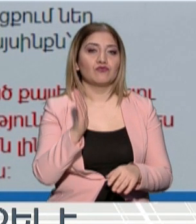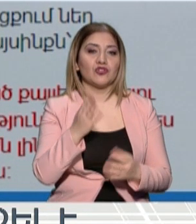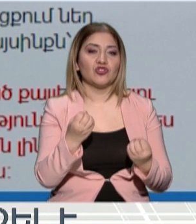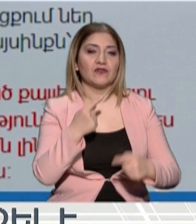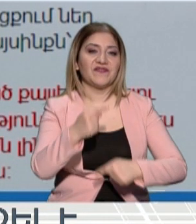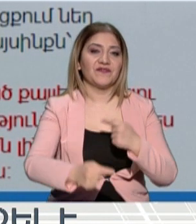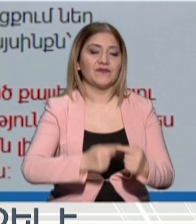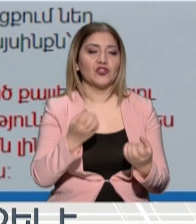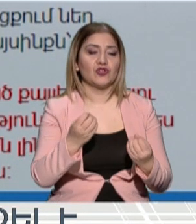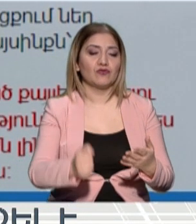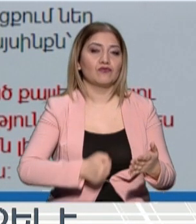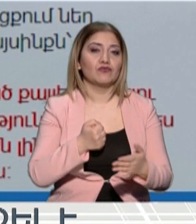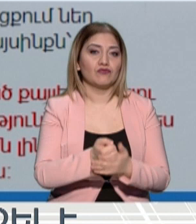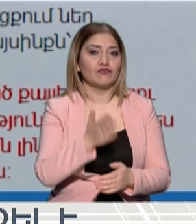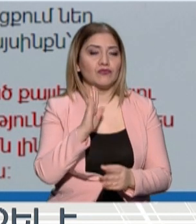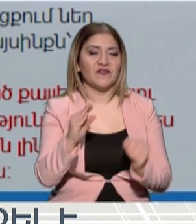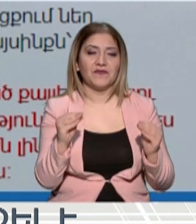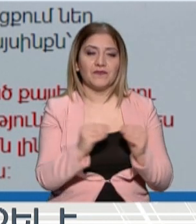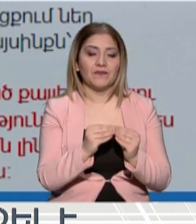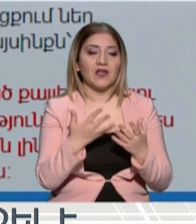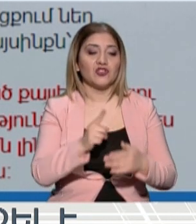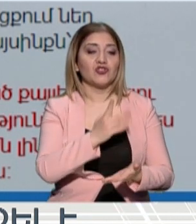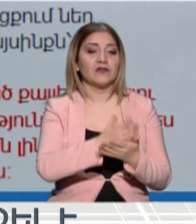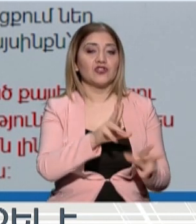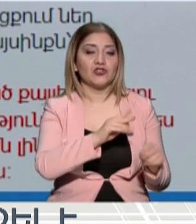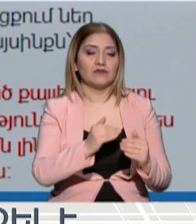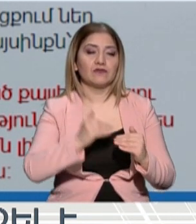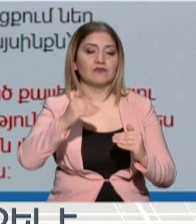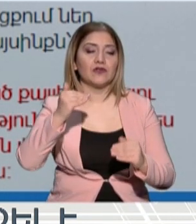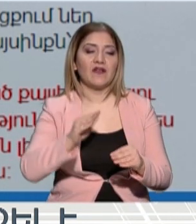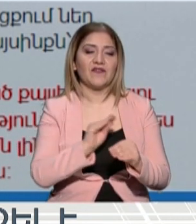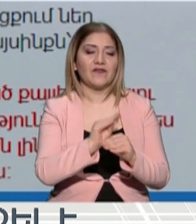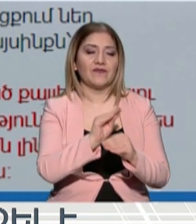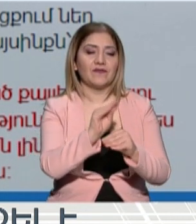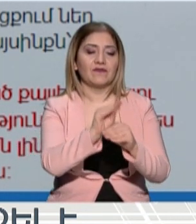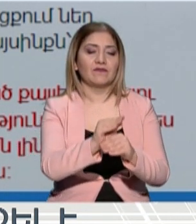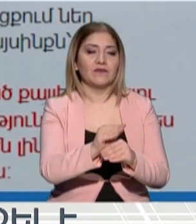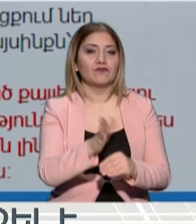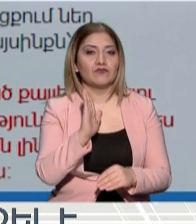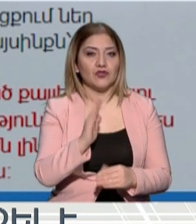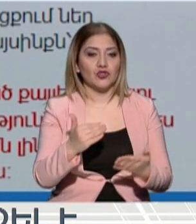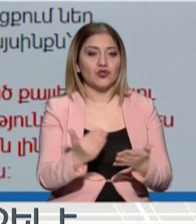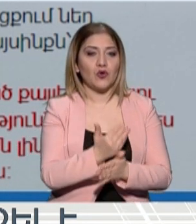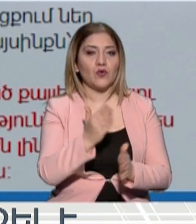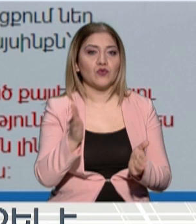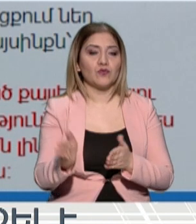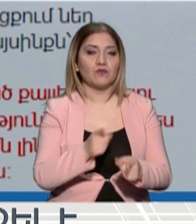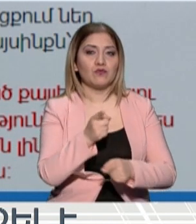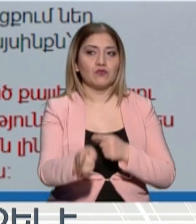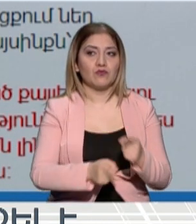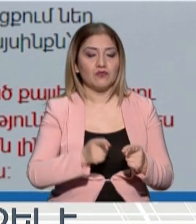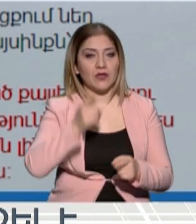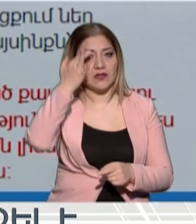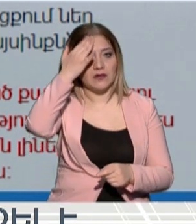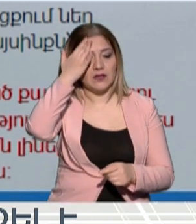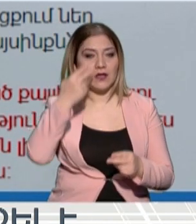են շարունակական բնույթ պահպանելով, ինչպես արցանագրված հաջողությունները, այնպես էլ թիրախավորելով ռազմավարական նոր ուղություններ, որոնք